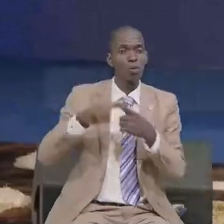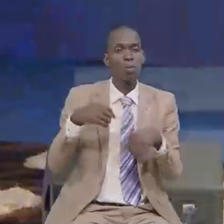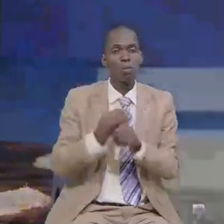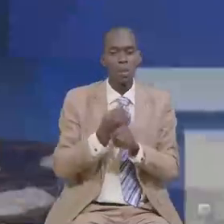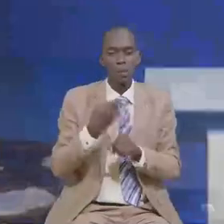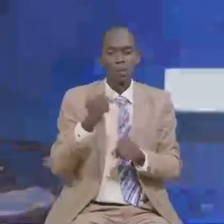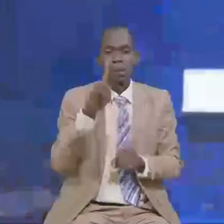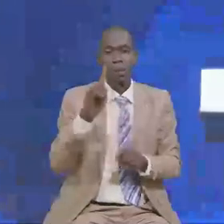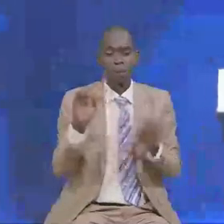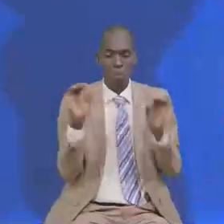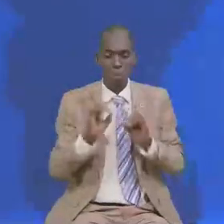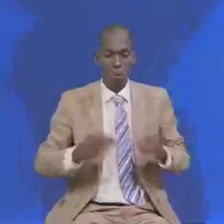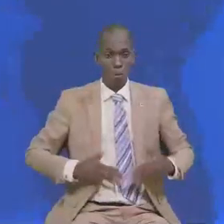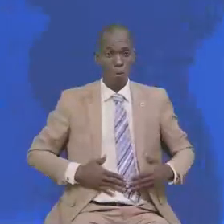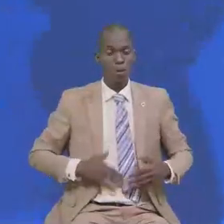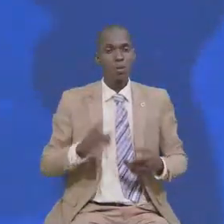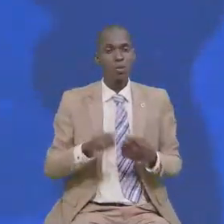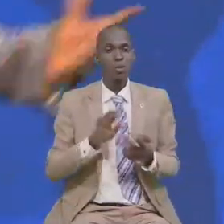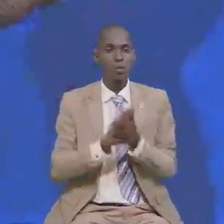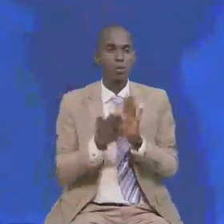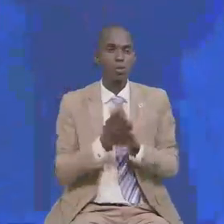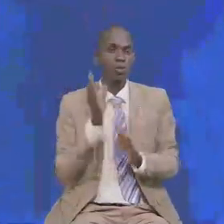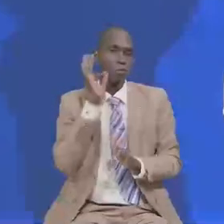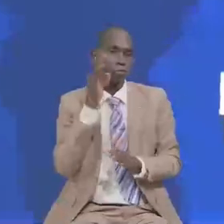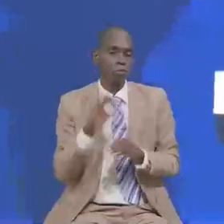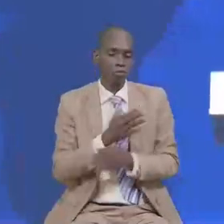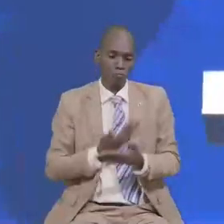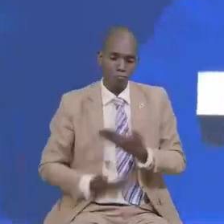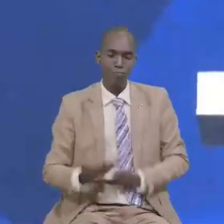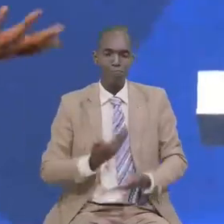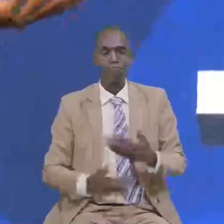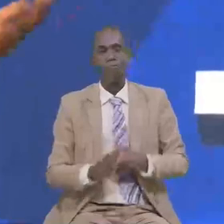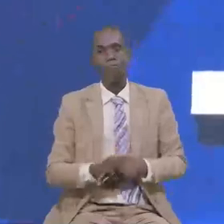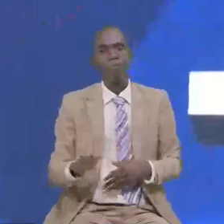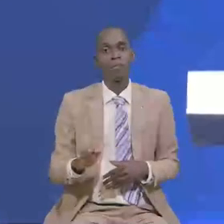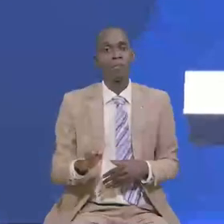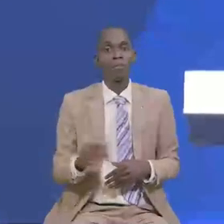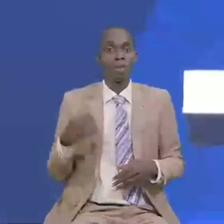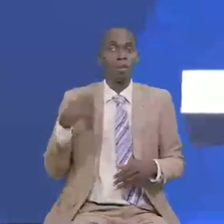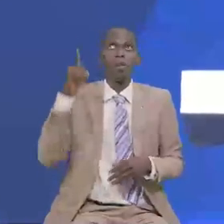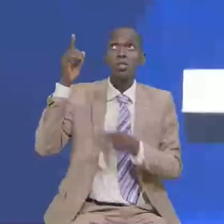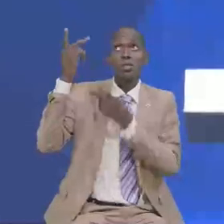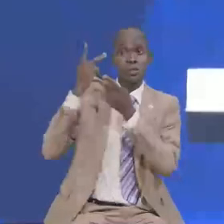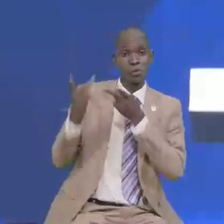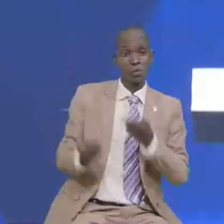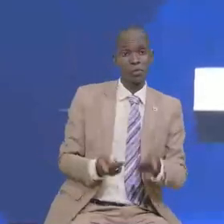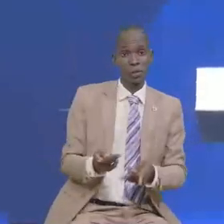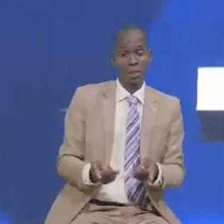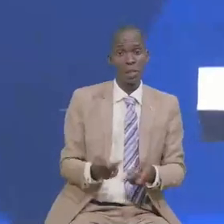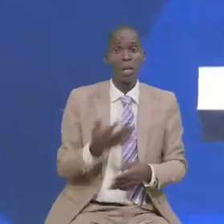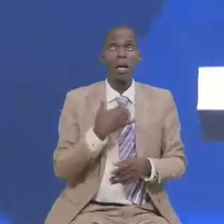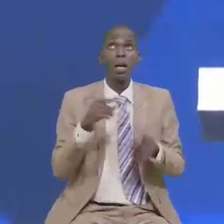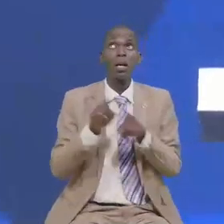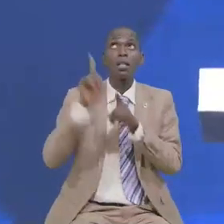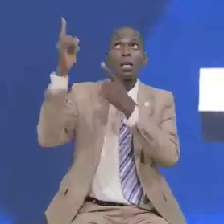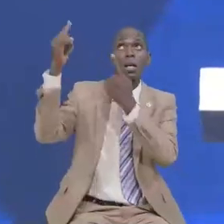C'est celui qui est venu rendre la stérile féconde quand il nous visite.